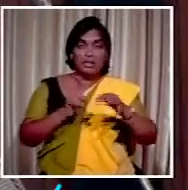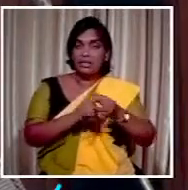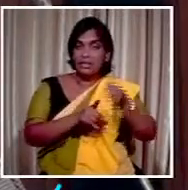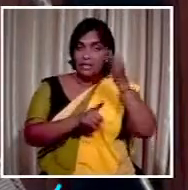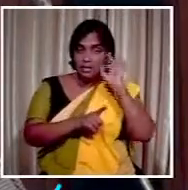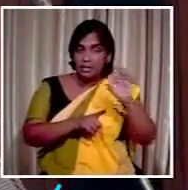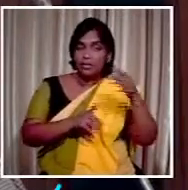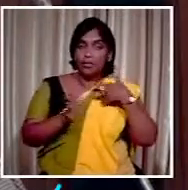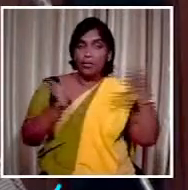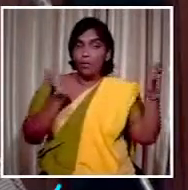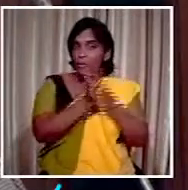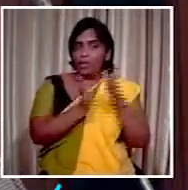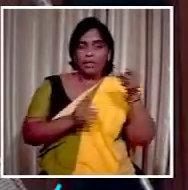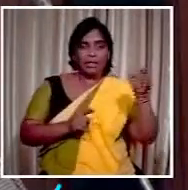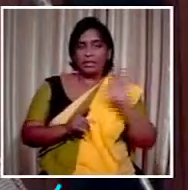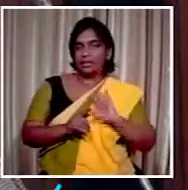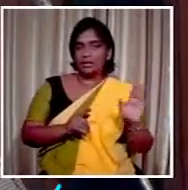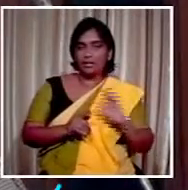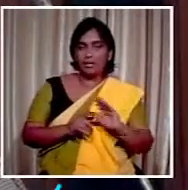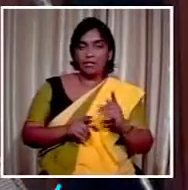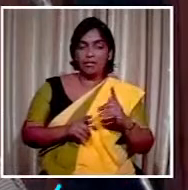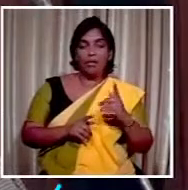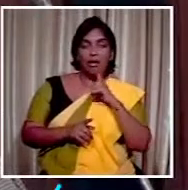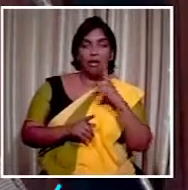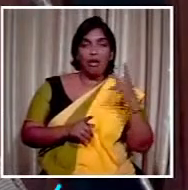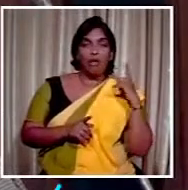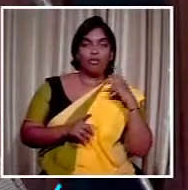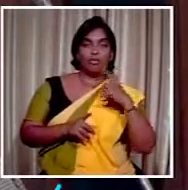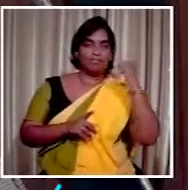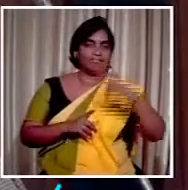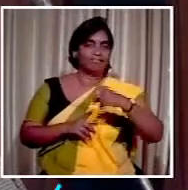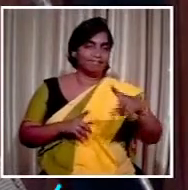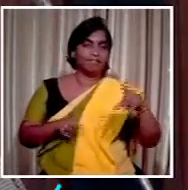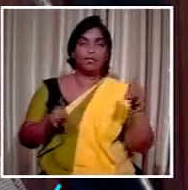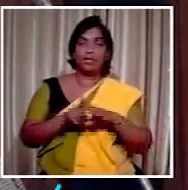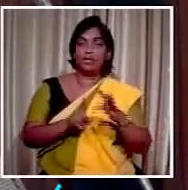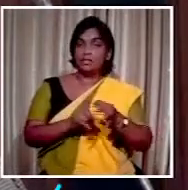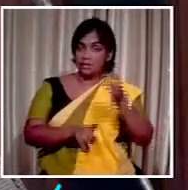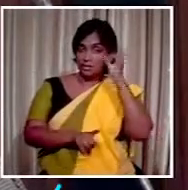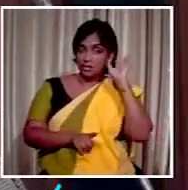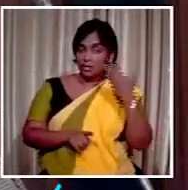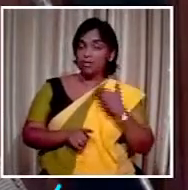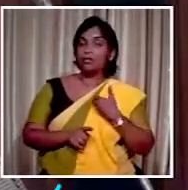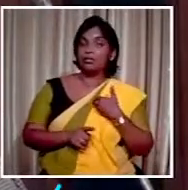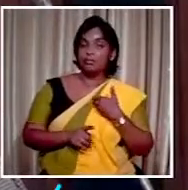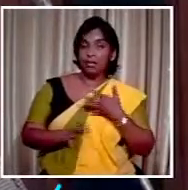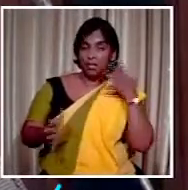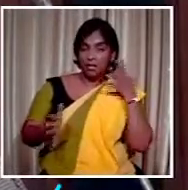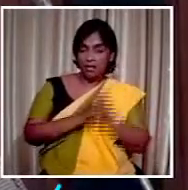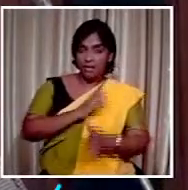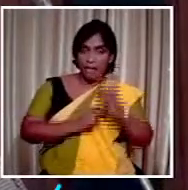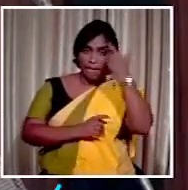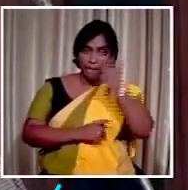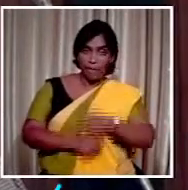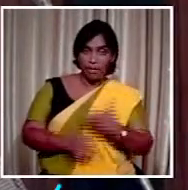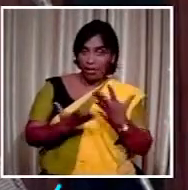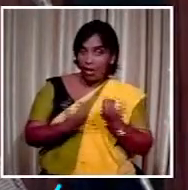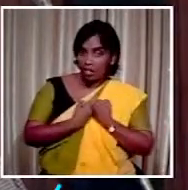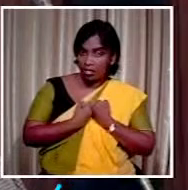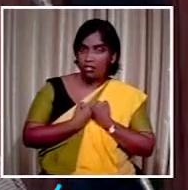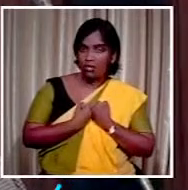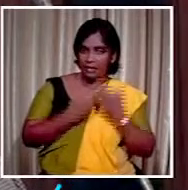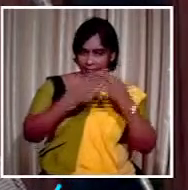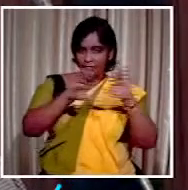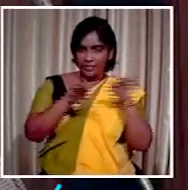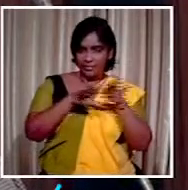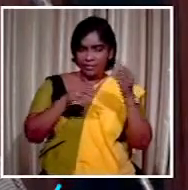ge sagayo nemei colonels la ඒ ජනාධිපති ධූරය වැරදි මිනිහෙක්ගේ අතට ගියොත් ඉවර